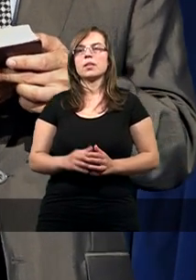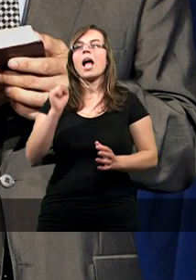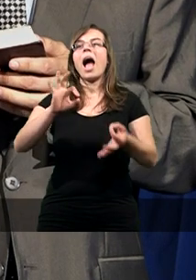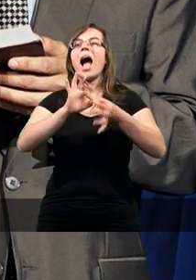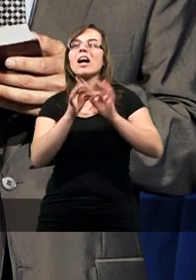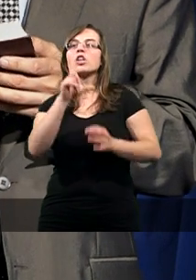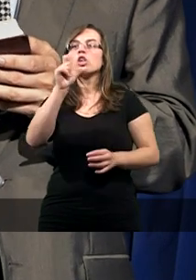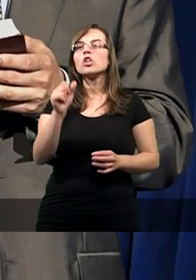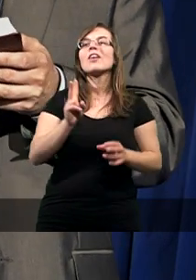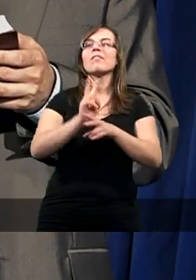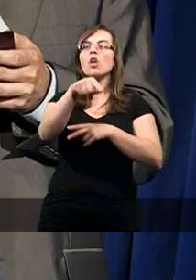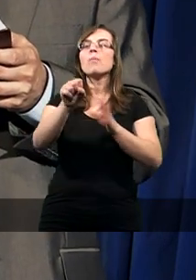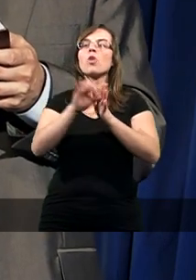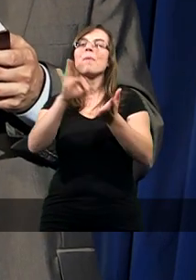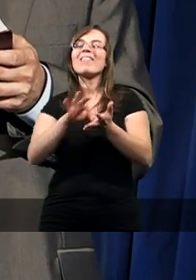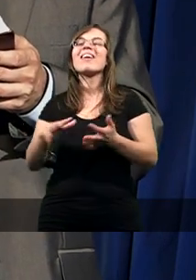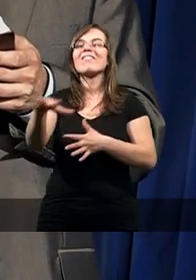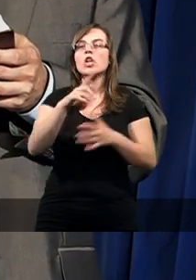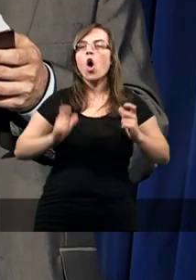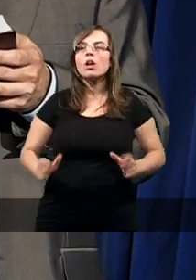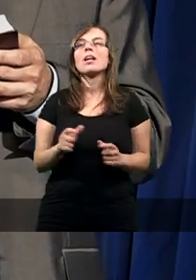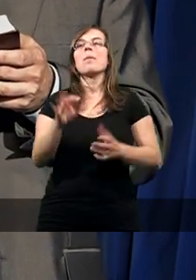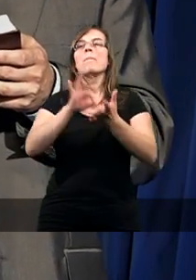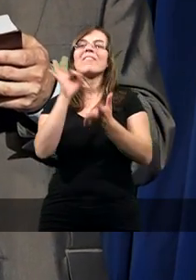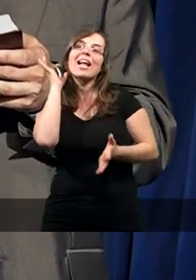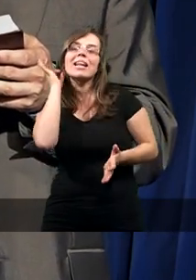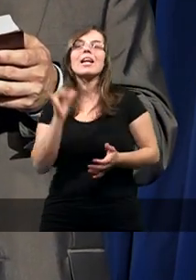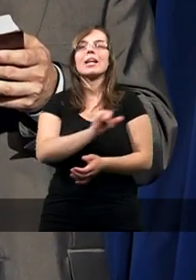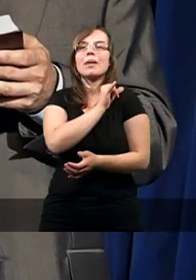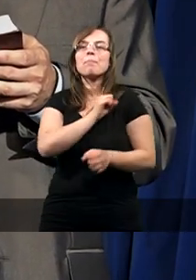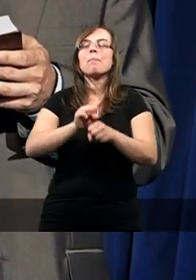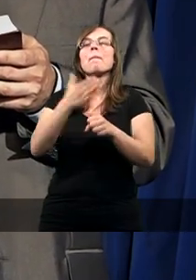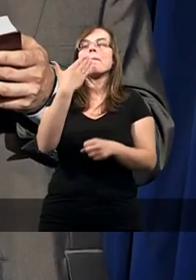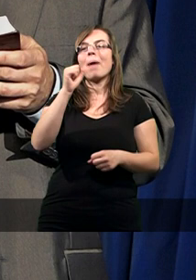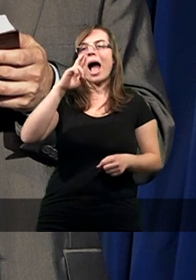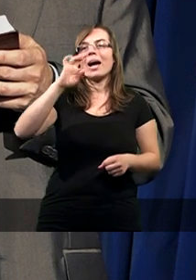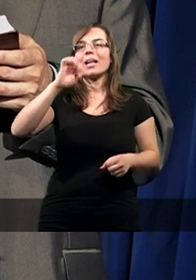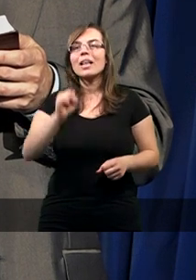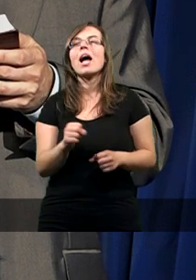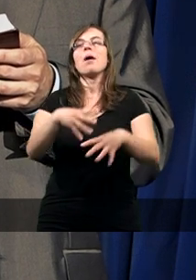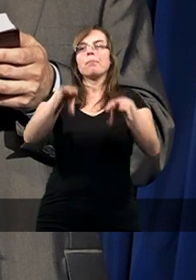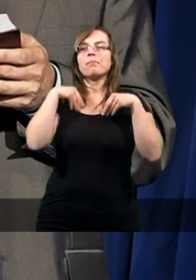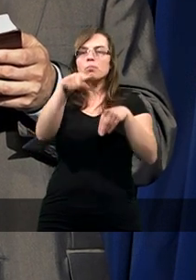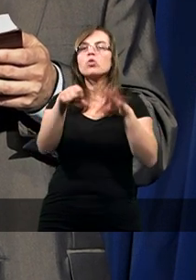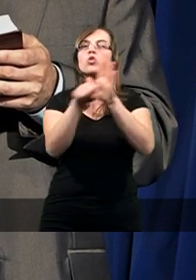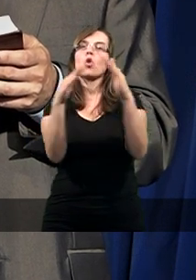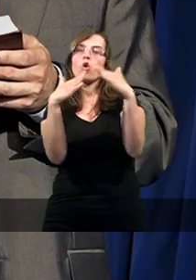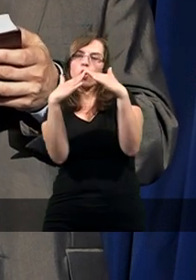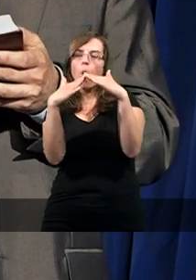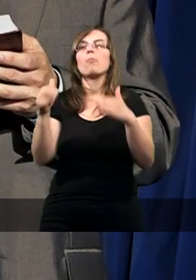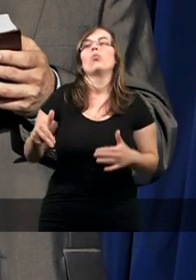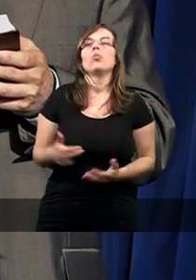word. A gdy szli, wstąpił do pewnej wioski, a pewna niewiasta imieniem Marta przyjęła go do